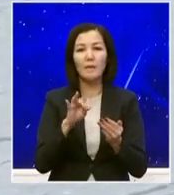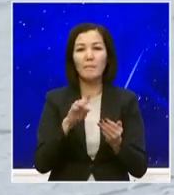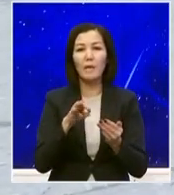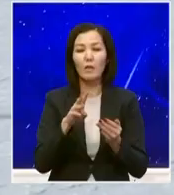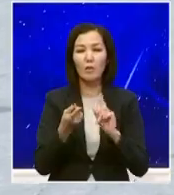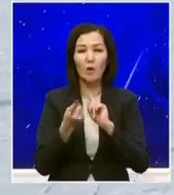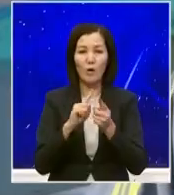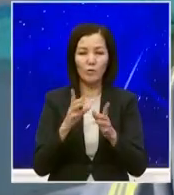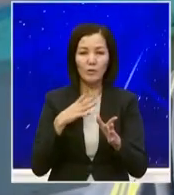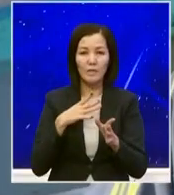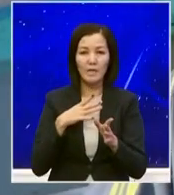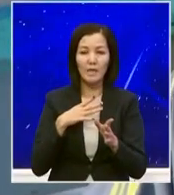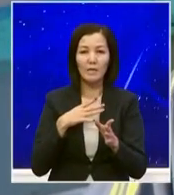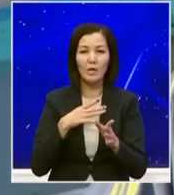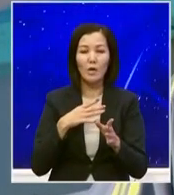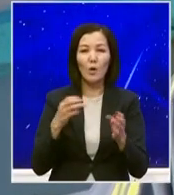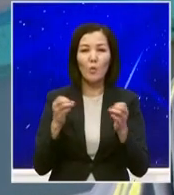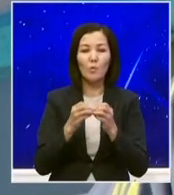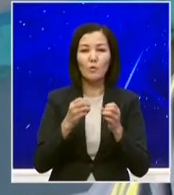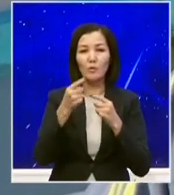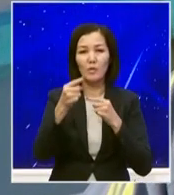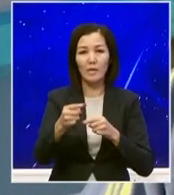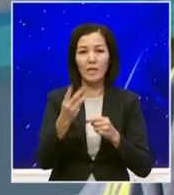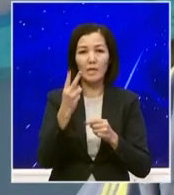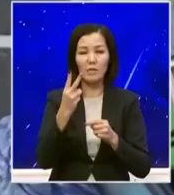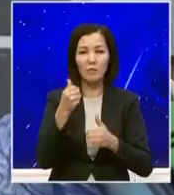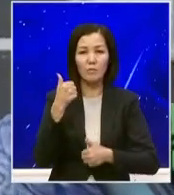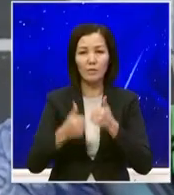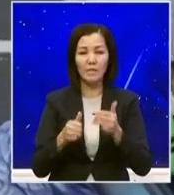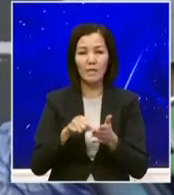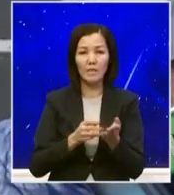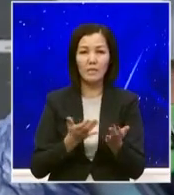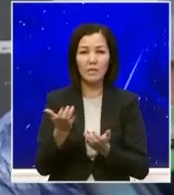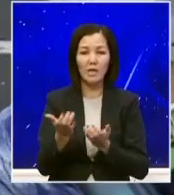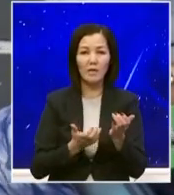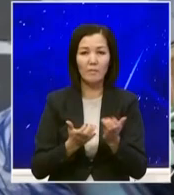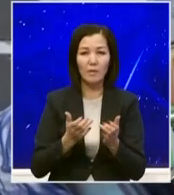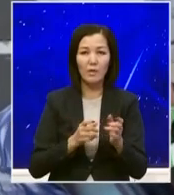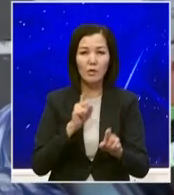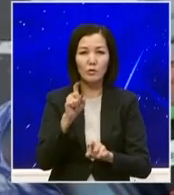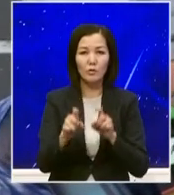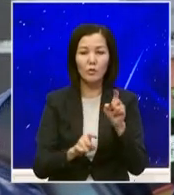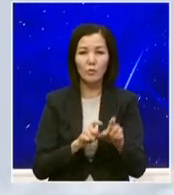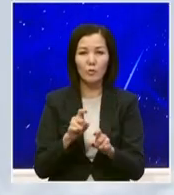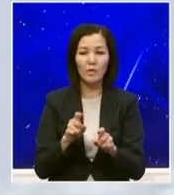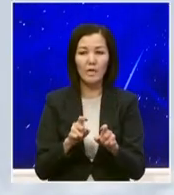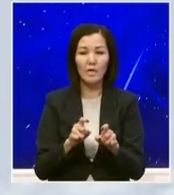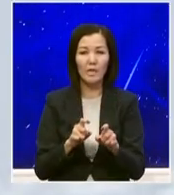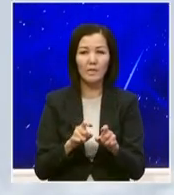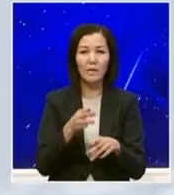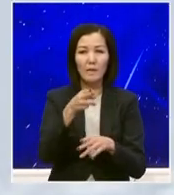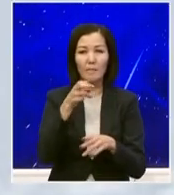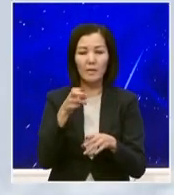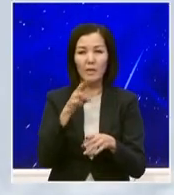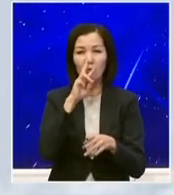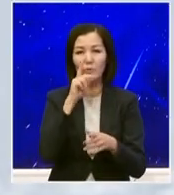шақырымға созылған спринт бәсекесінде екінші болып жарысқа түсті. Шаңғымен жүгіруде алдына жан салмады, алайда мылтық атуда сүрінді.